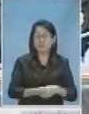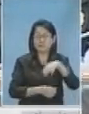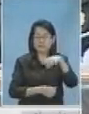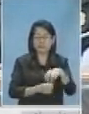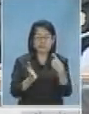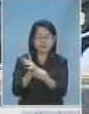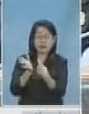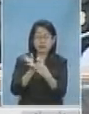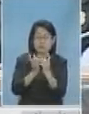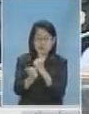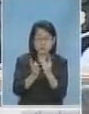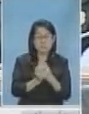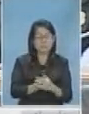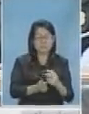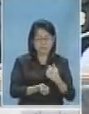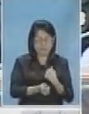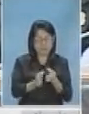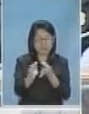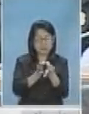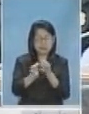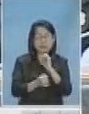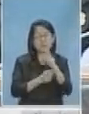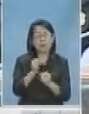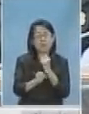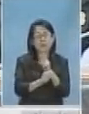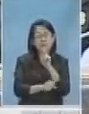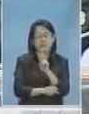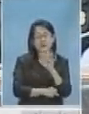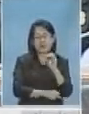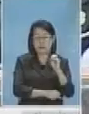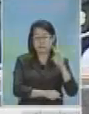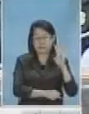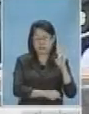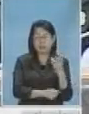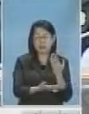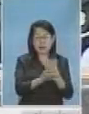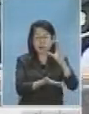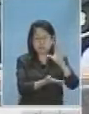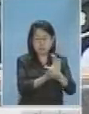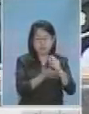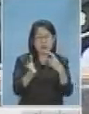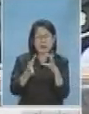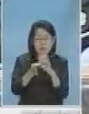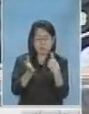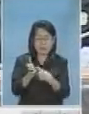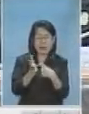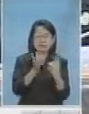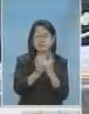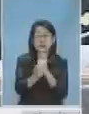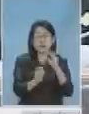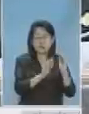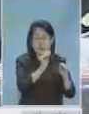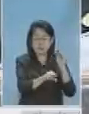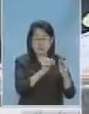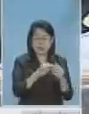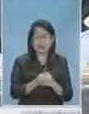คมนะครับได้ชี้แจงบอกว่าในปี2557ครับเงินกองทุนประกันสังคมที่เข้ากับที่